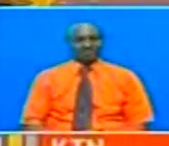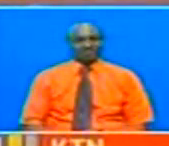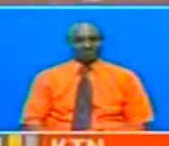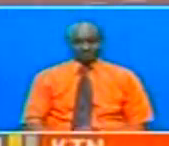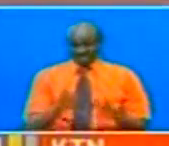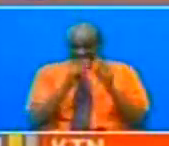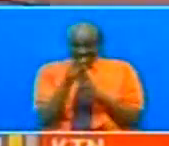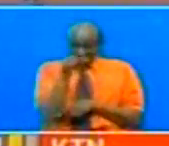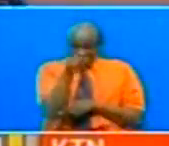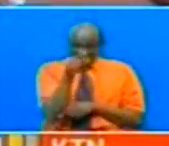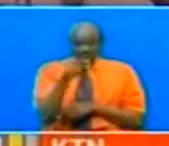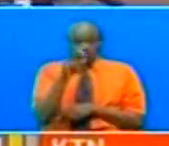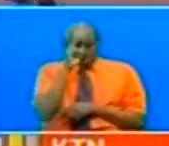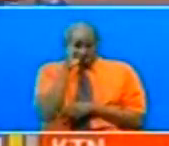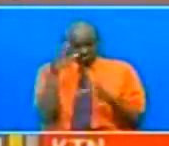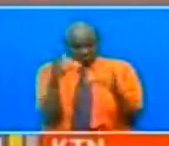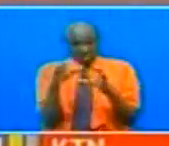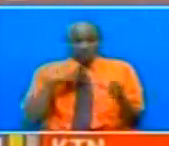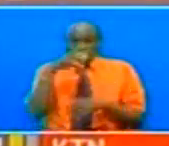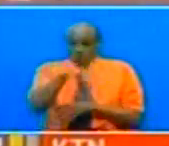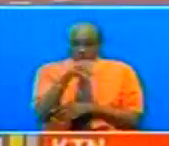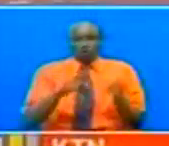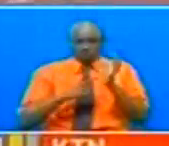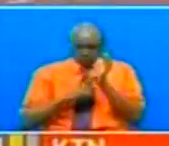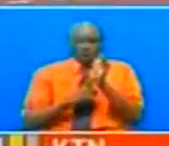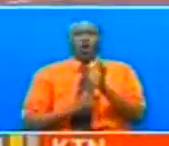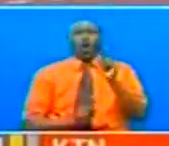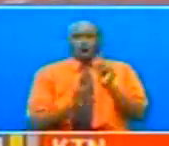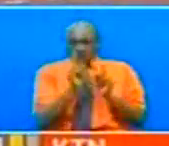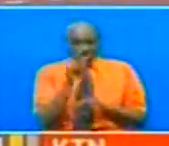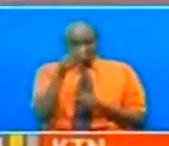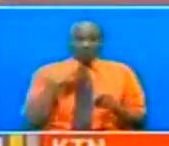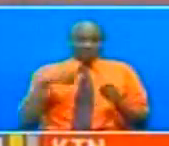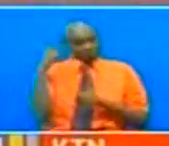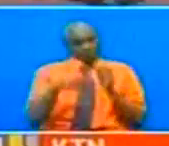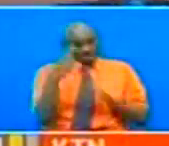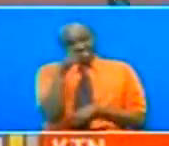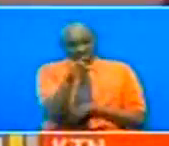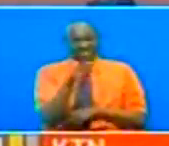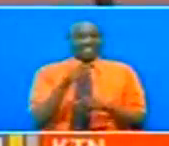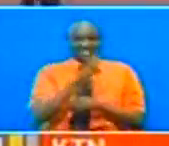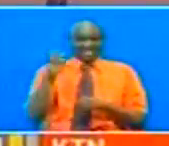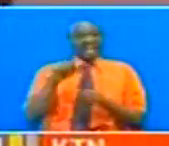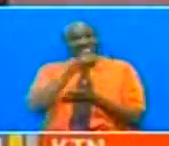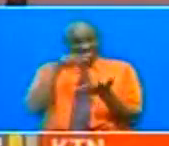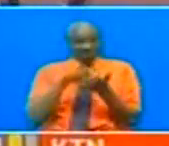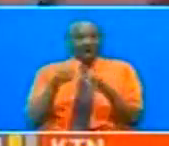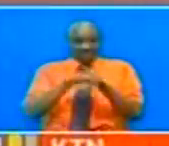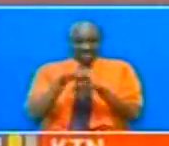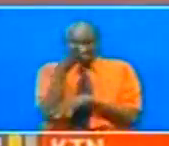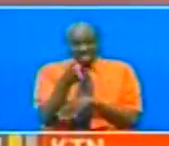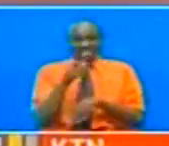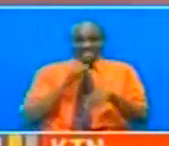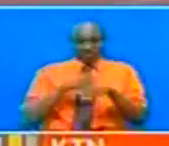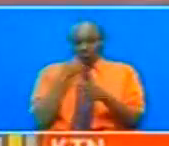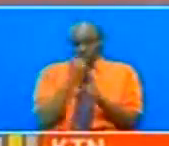Timu ya idara ya polisi kutoka Kongo walionyesha ari yao ya kutaka kushinda taji la kanda Afrika Mashariki baada ya kuonyesha timu ya vyuo vikuu nchini